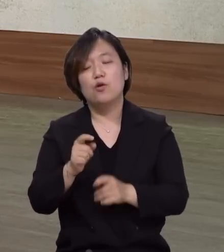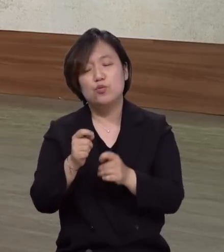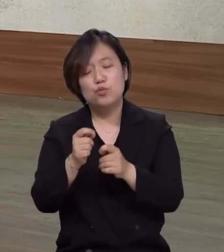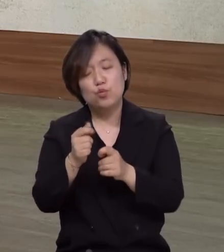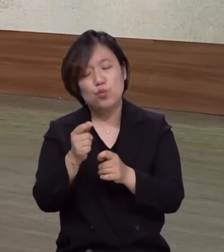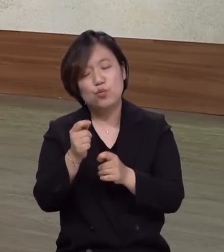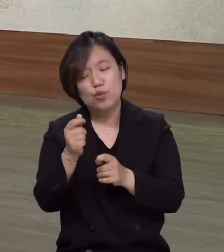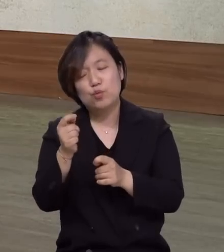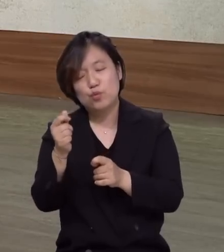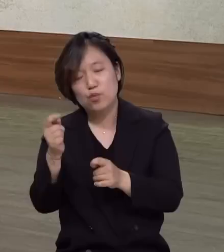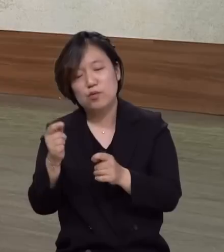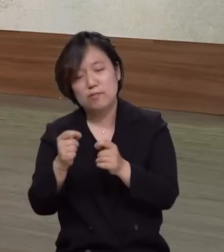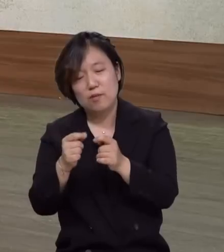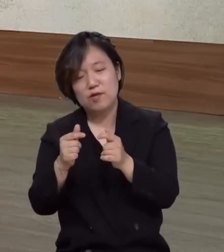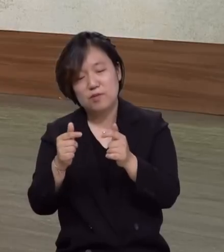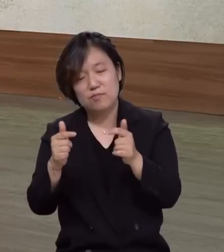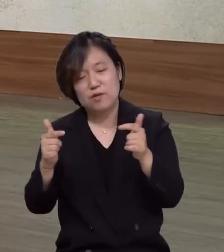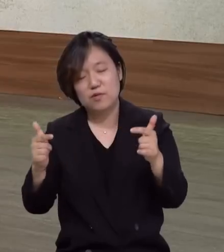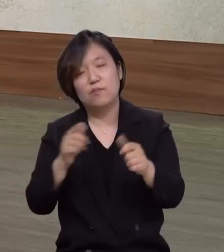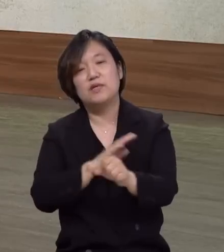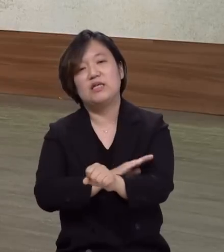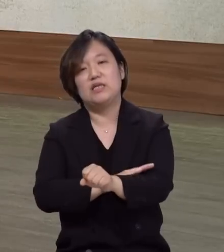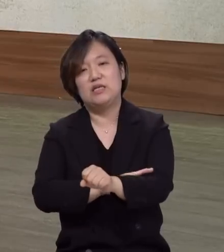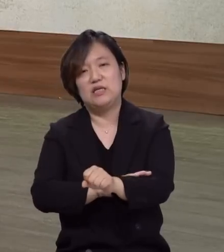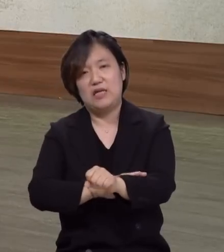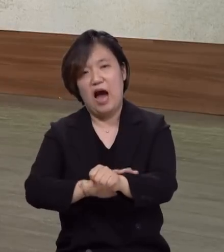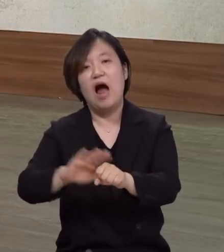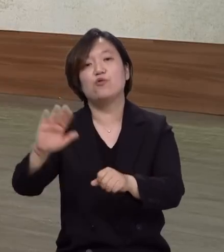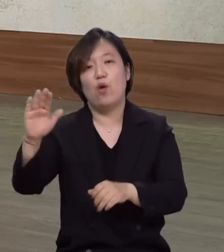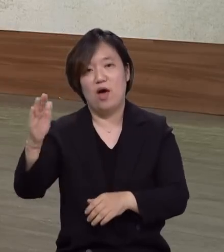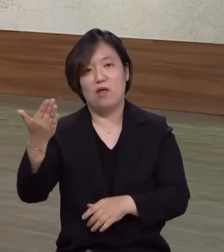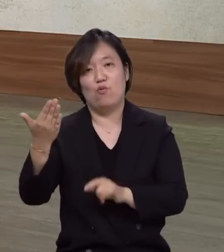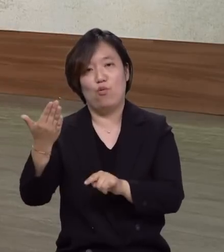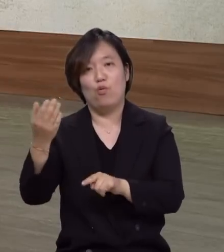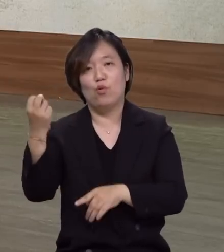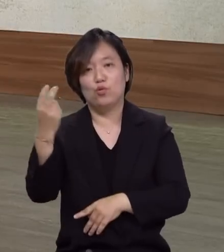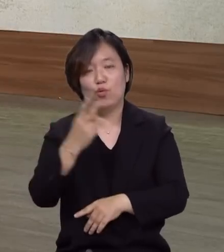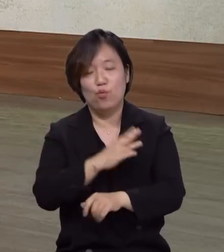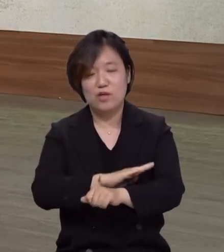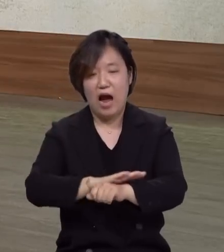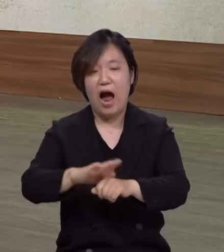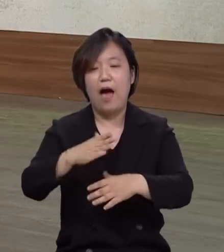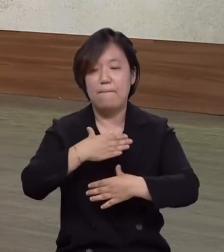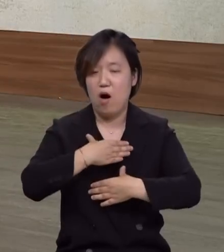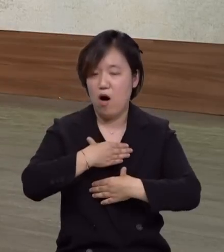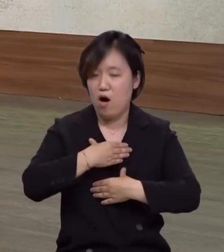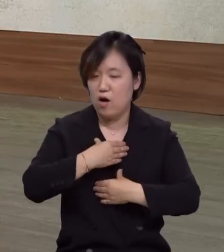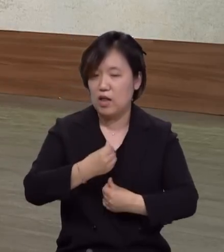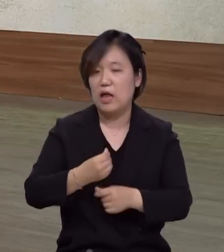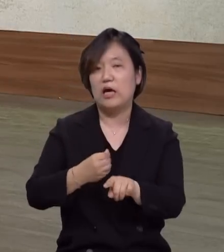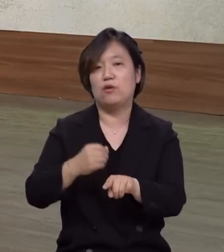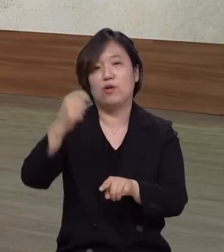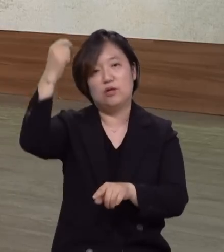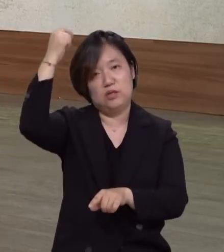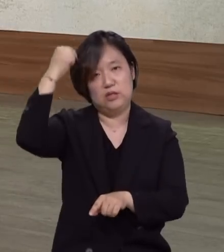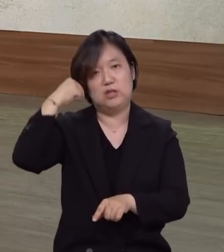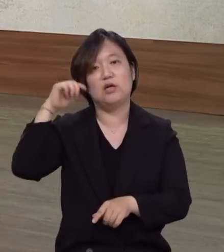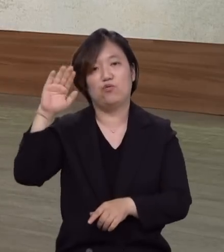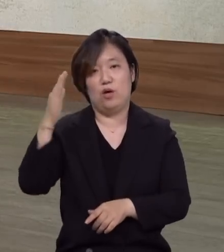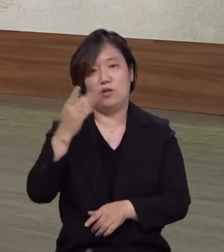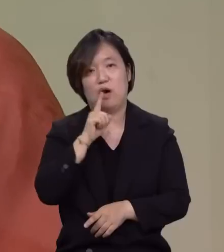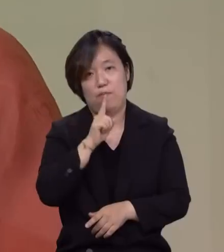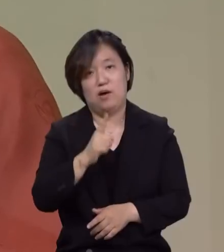풀리고 그 내 주변에 일들이 점점 편안해지는 걸 느끼게 되었다라는 말씀을 해주셨습니다